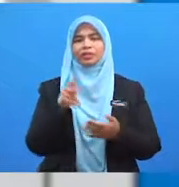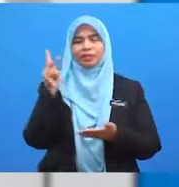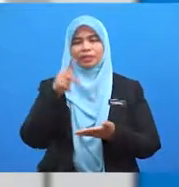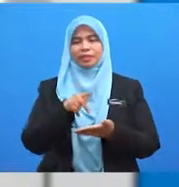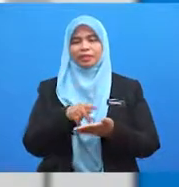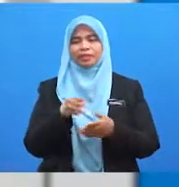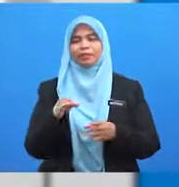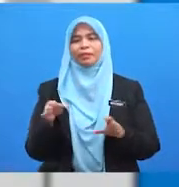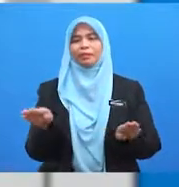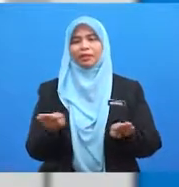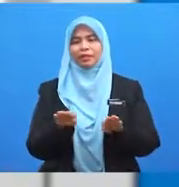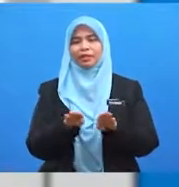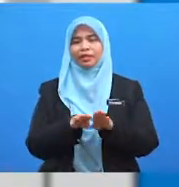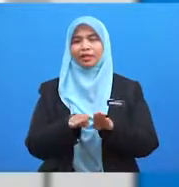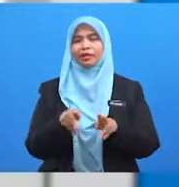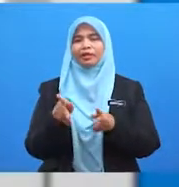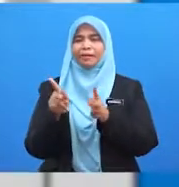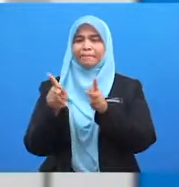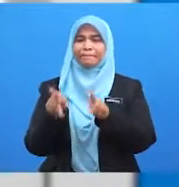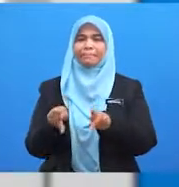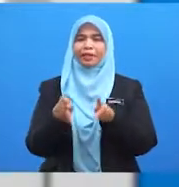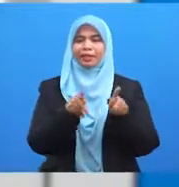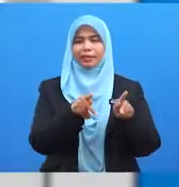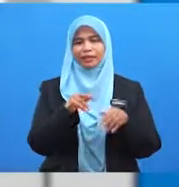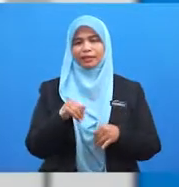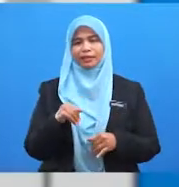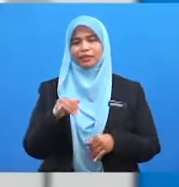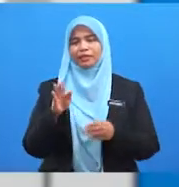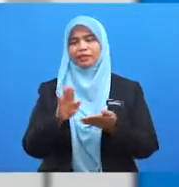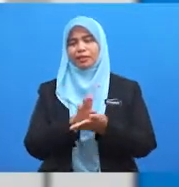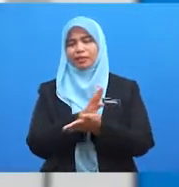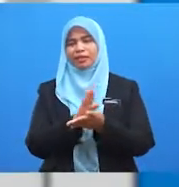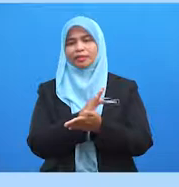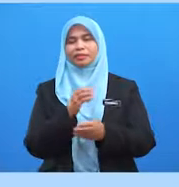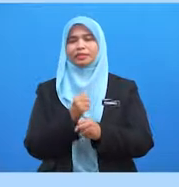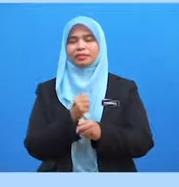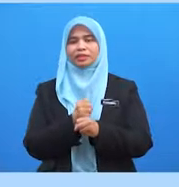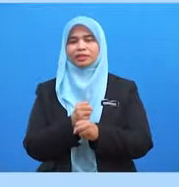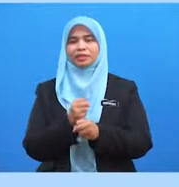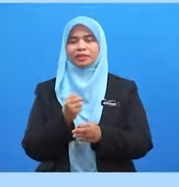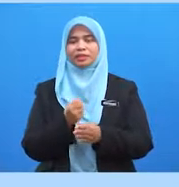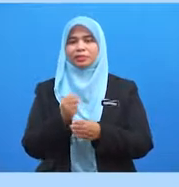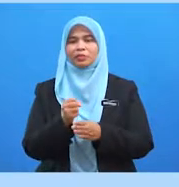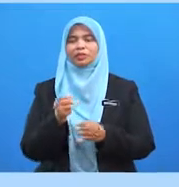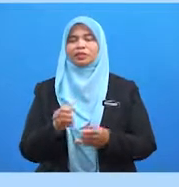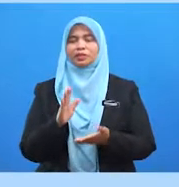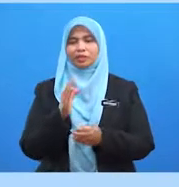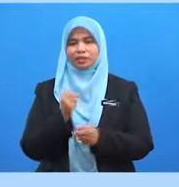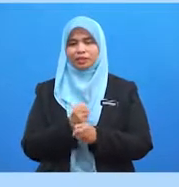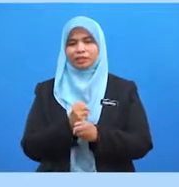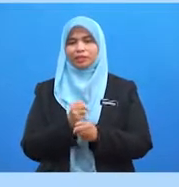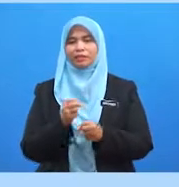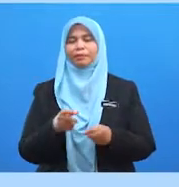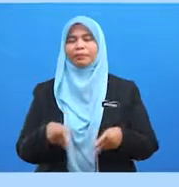induk perniagaan atau kertas kerja atau kerja projek. Penyediaan